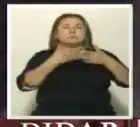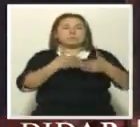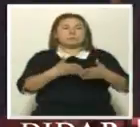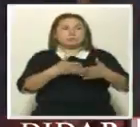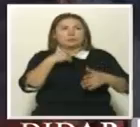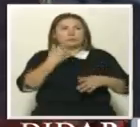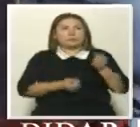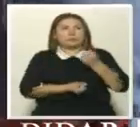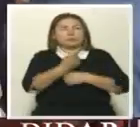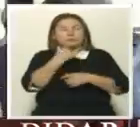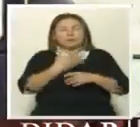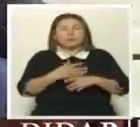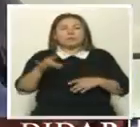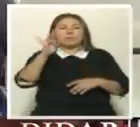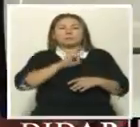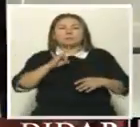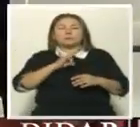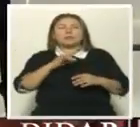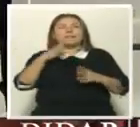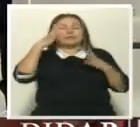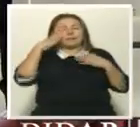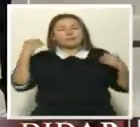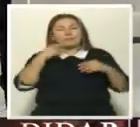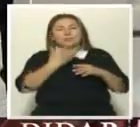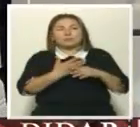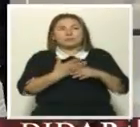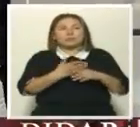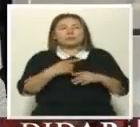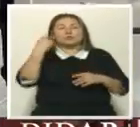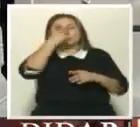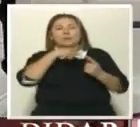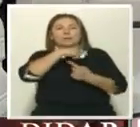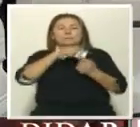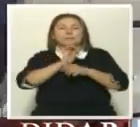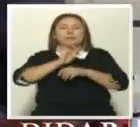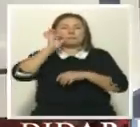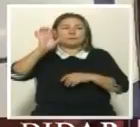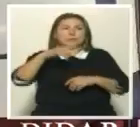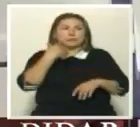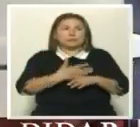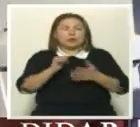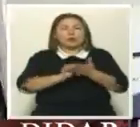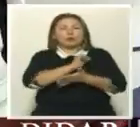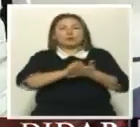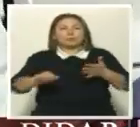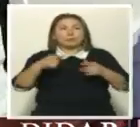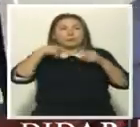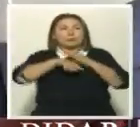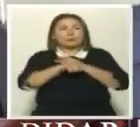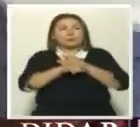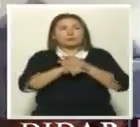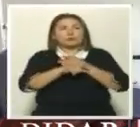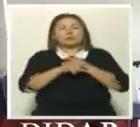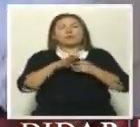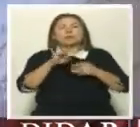келінген. Тауар Вьетнам Республикасының компаниясынан Алматы қаласындағы жеке кәсіпкерге жіберілген. Тасымалдау құжаттарында контейнерде жарық